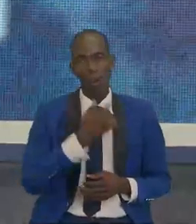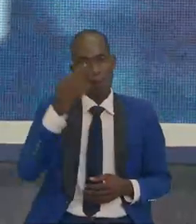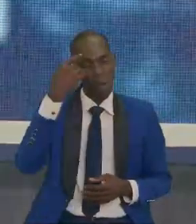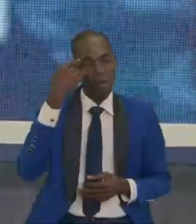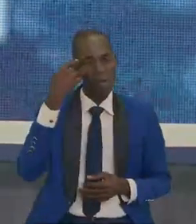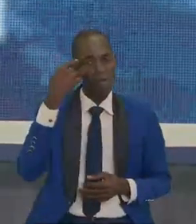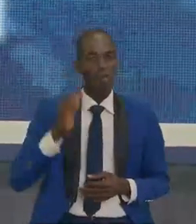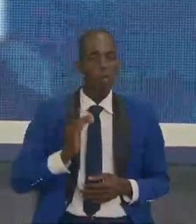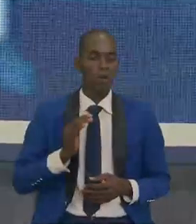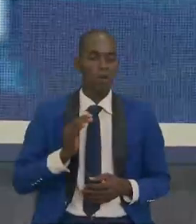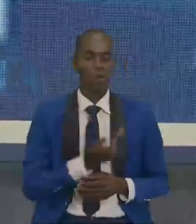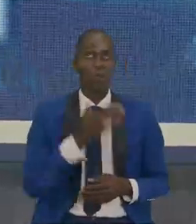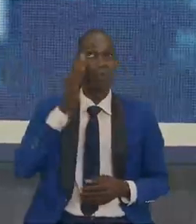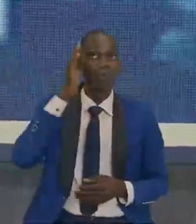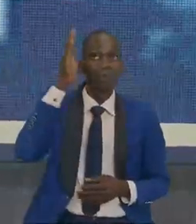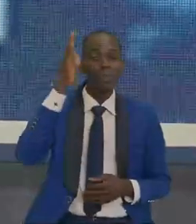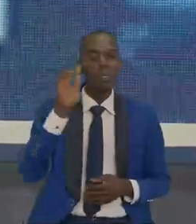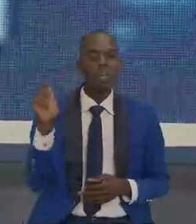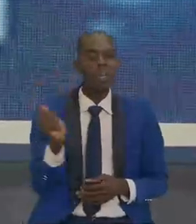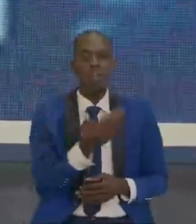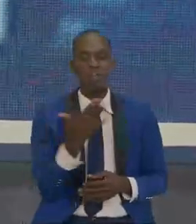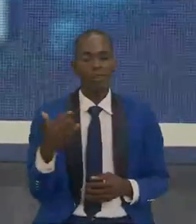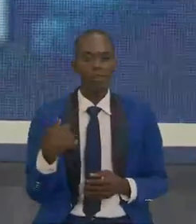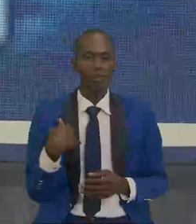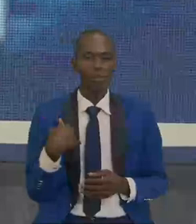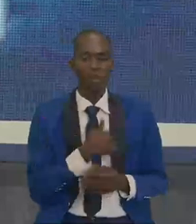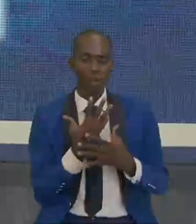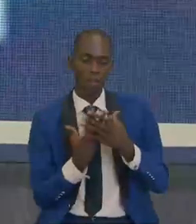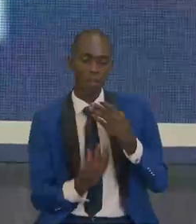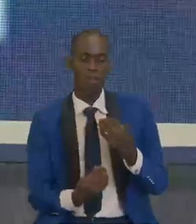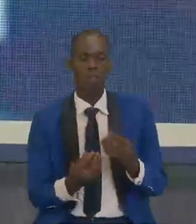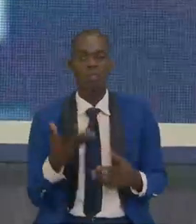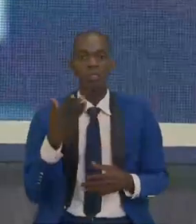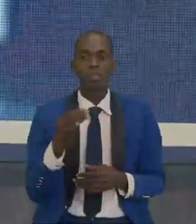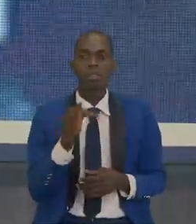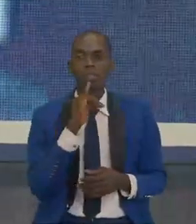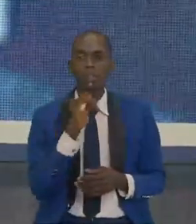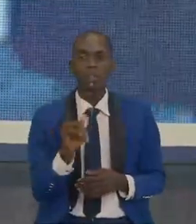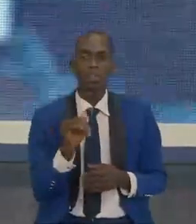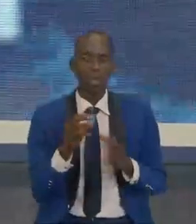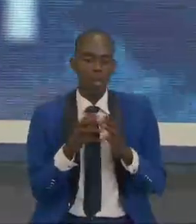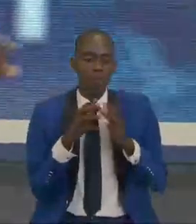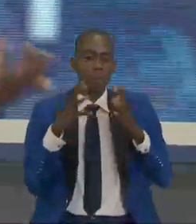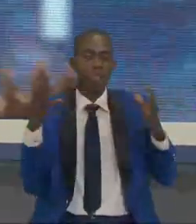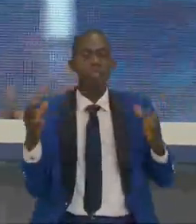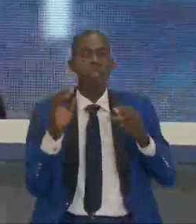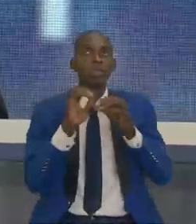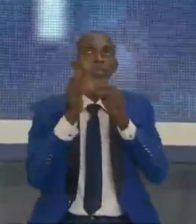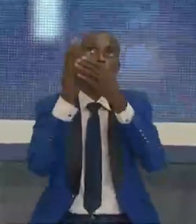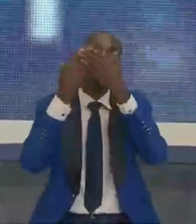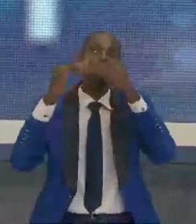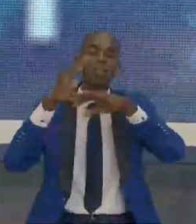âme, pour notre force, pour notre destinée, tout ce dont on